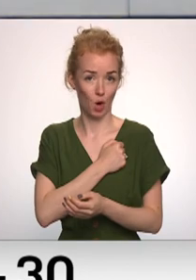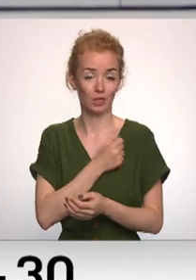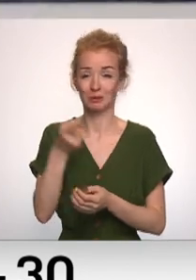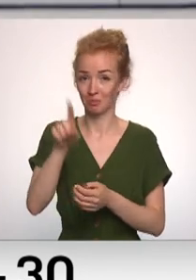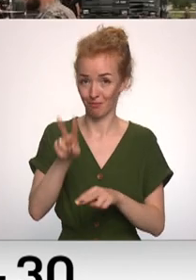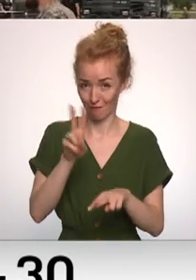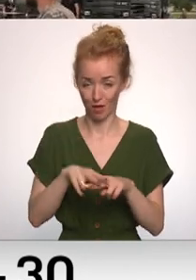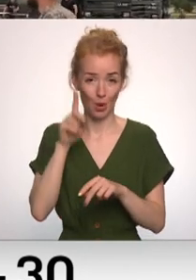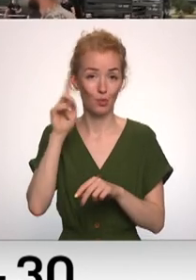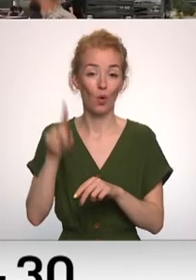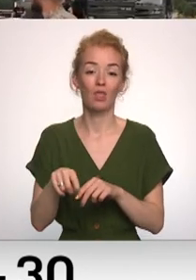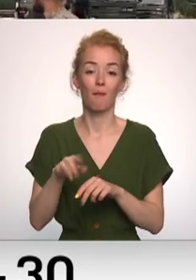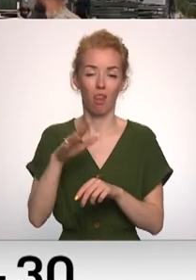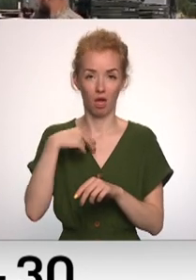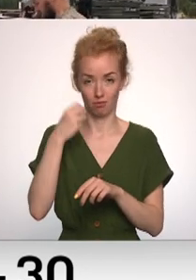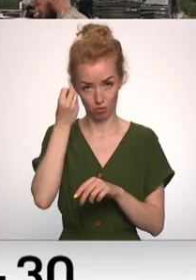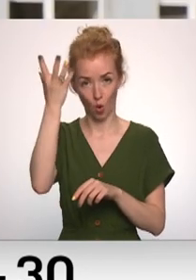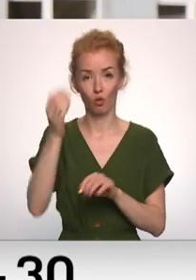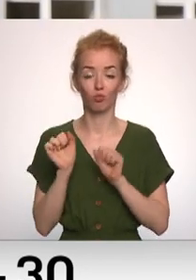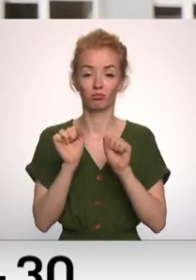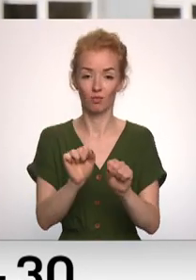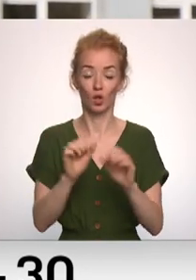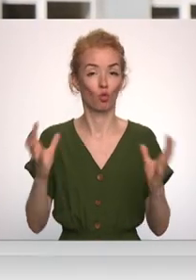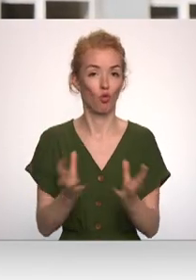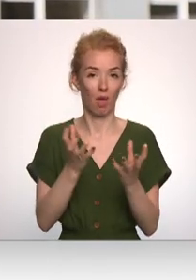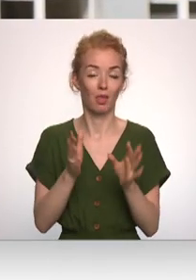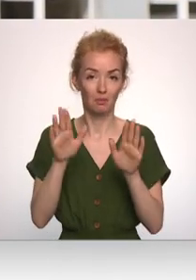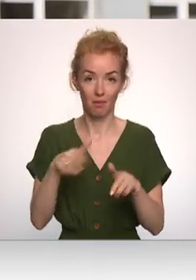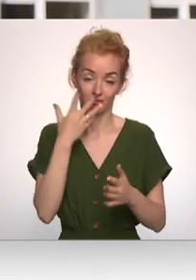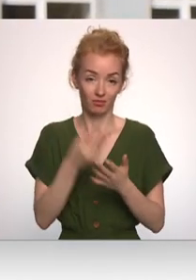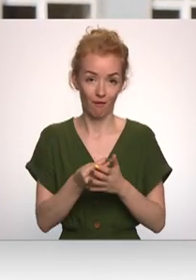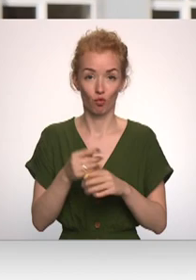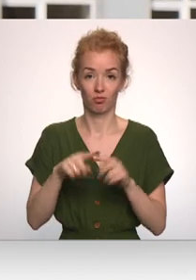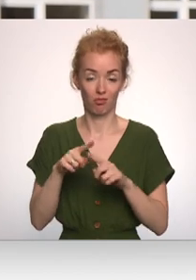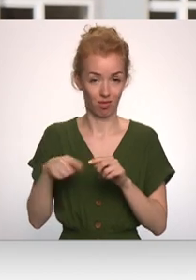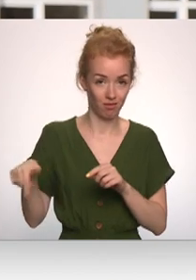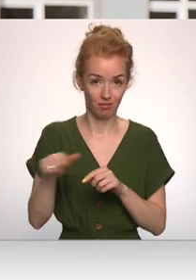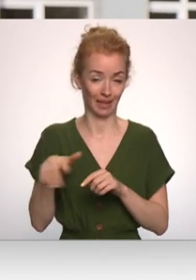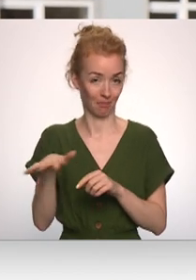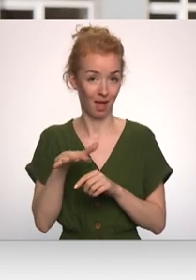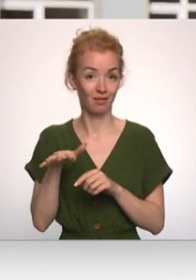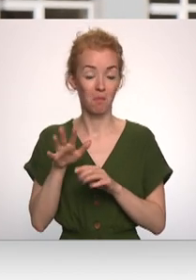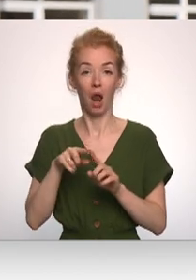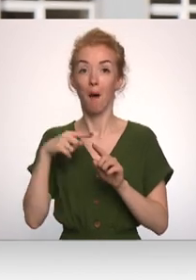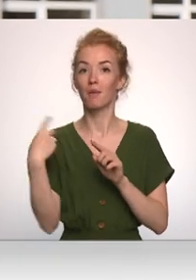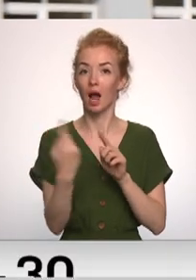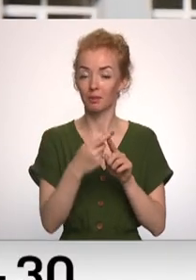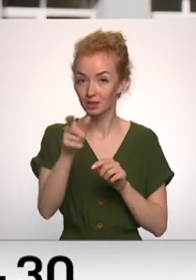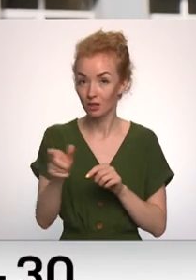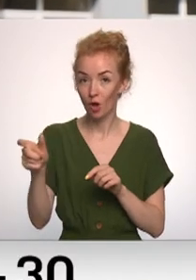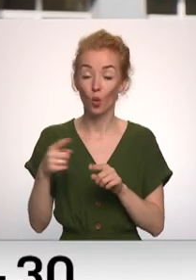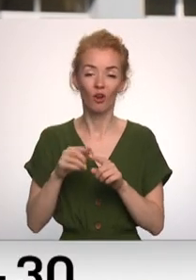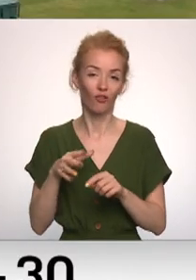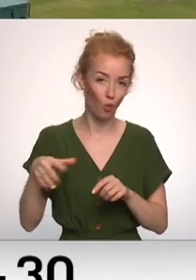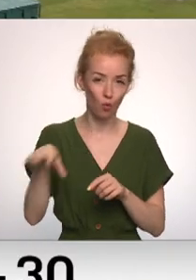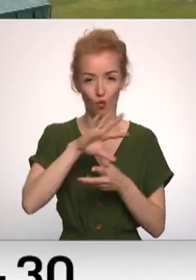vietā, protams, lai es mācētu aizsargāt un parūpēties par saviem tojiem, par apkārtēm un, protams, par visu